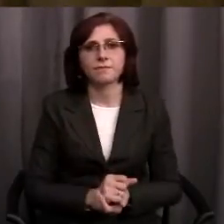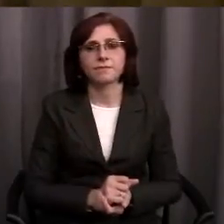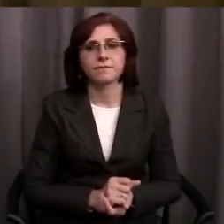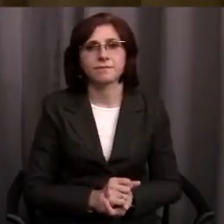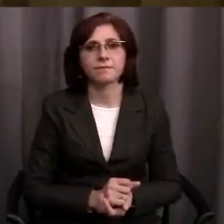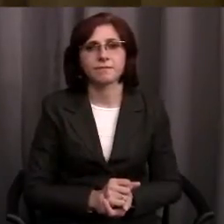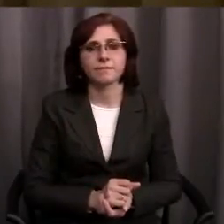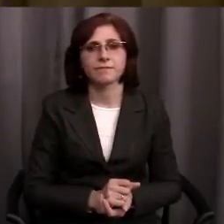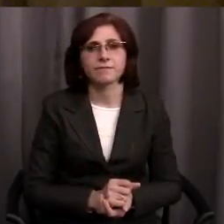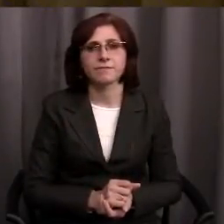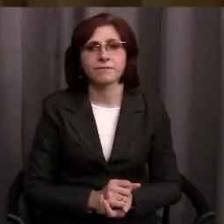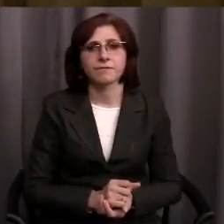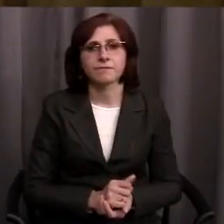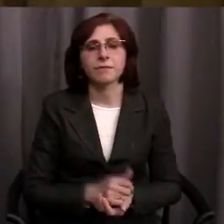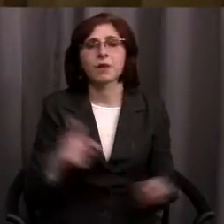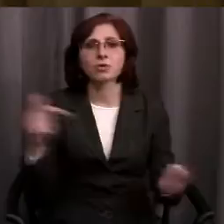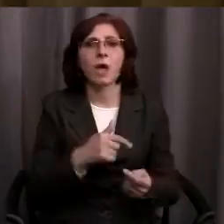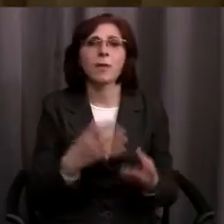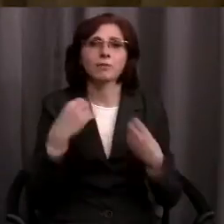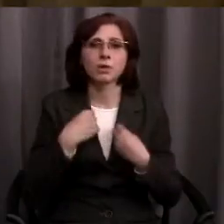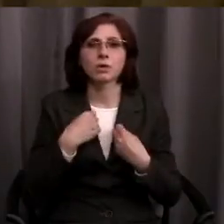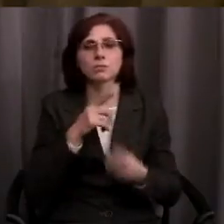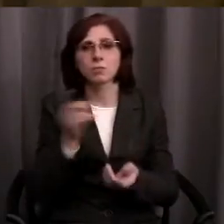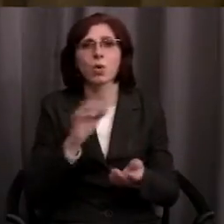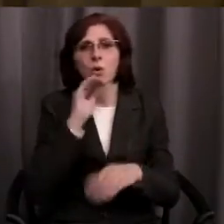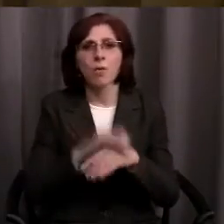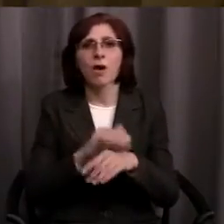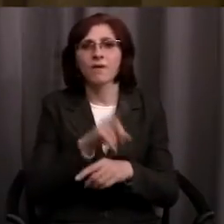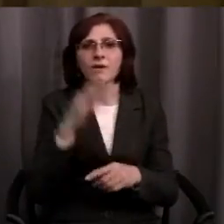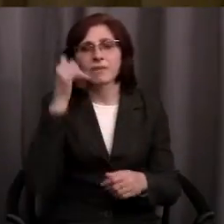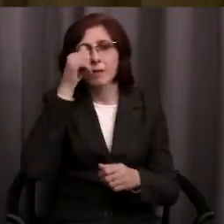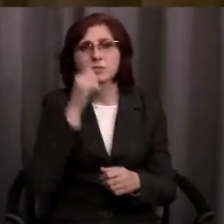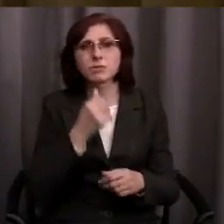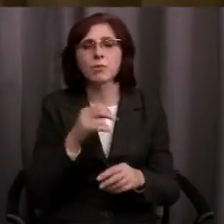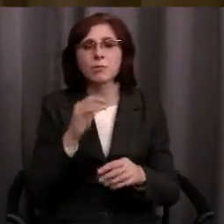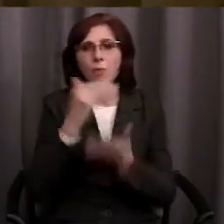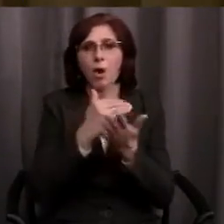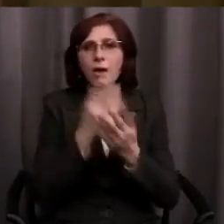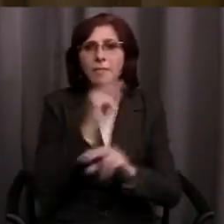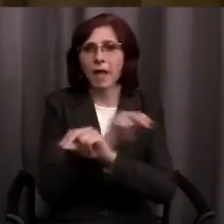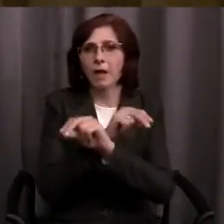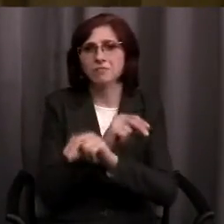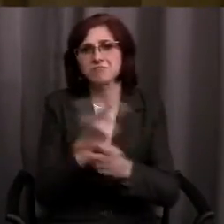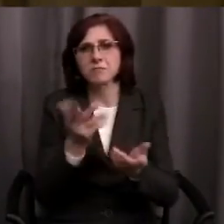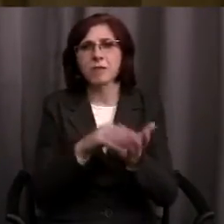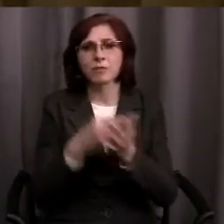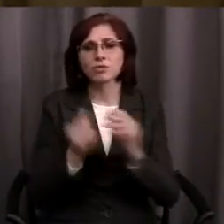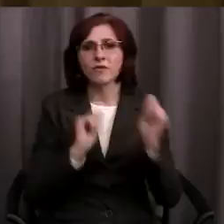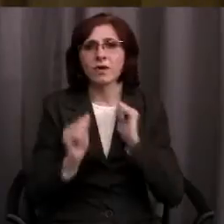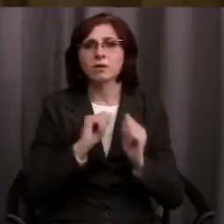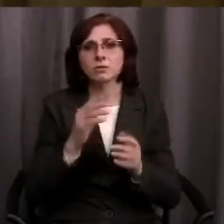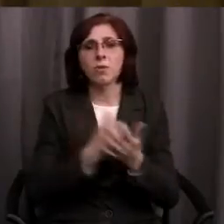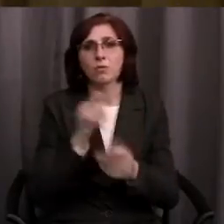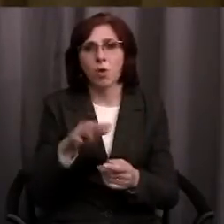Trzeba przyjąć pewne założenia i opracowanie pewnych programów terapeutycznych, takich modelowych, które można byłoby wprowadzać